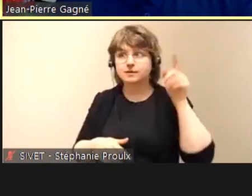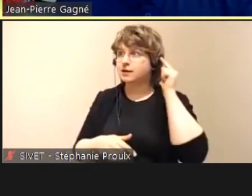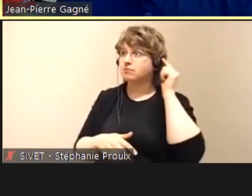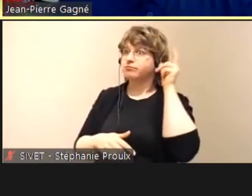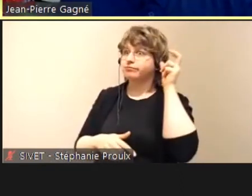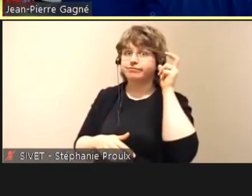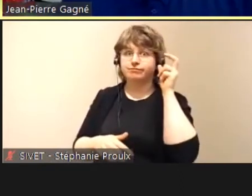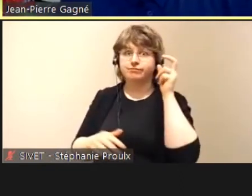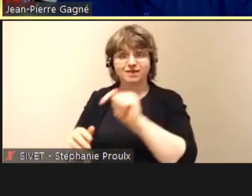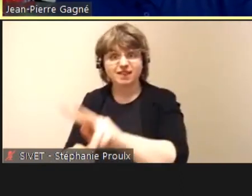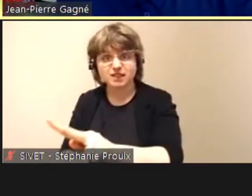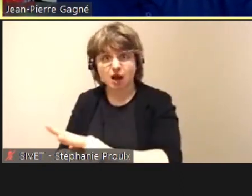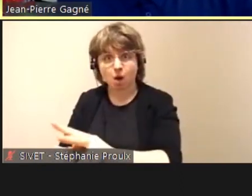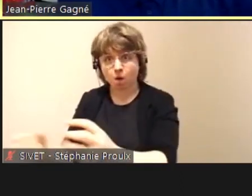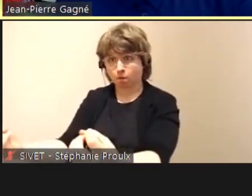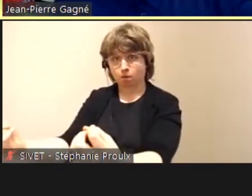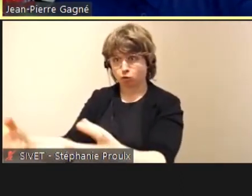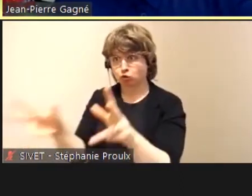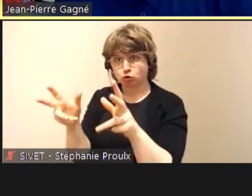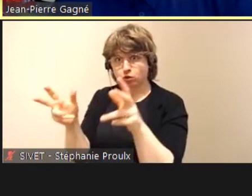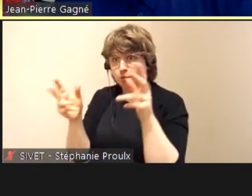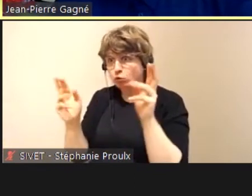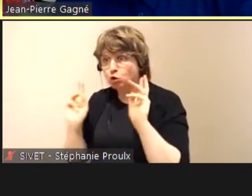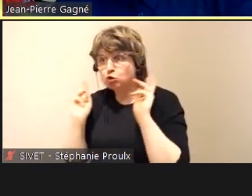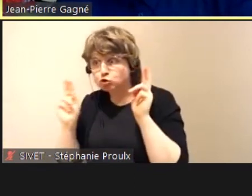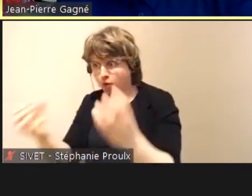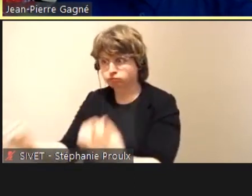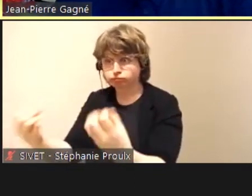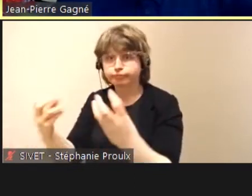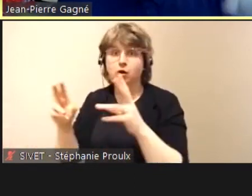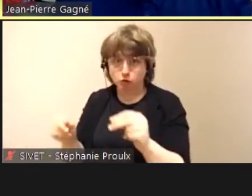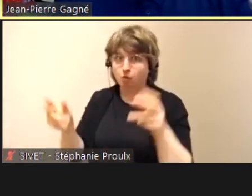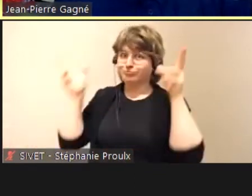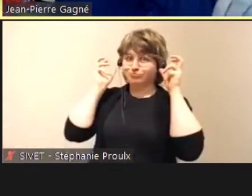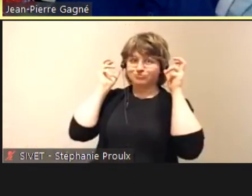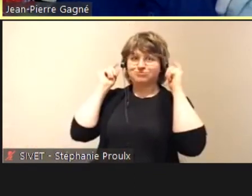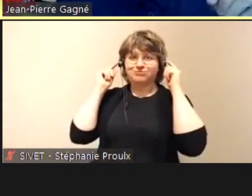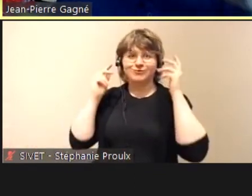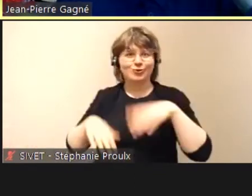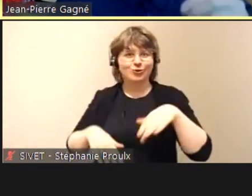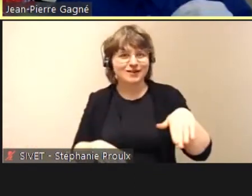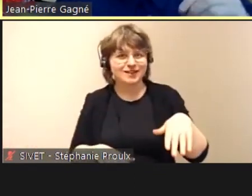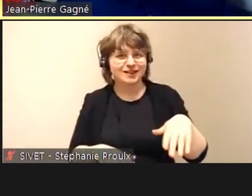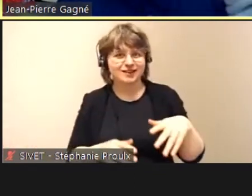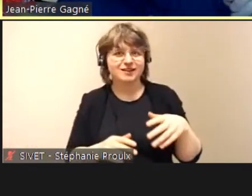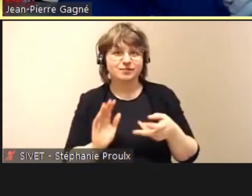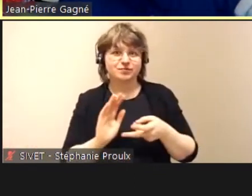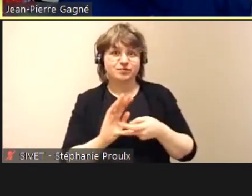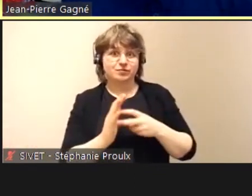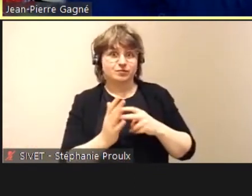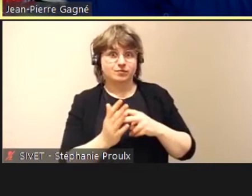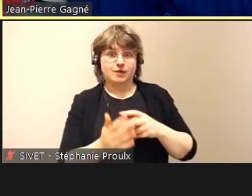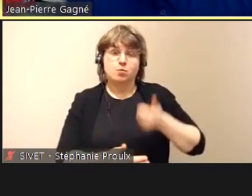son qui sort de la télévision, il n'est pas juste plus fort, mais il est ajusté à notre déficience auditive et il est présenté de façon le plus